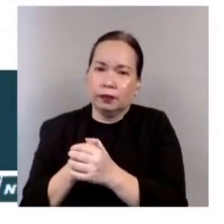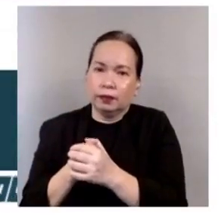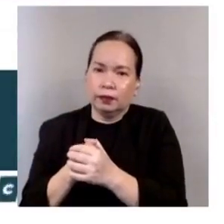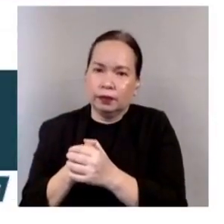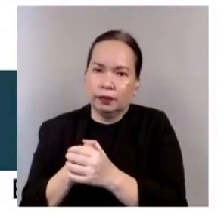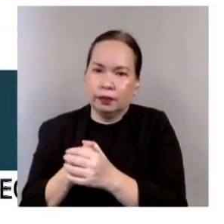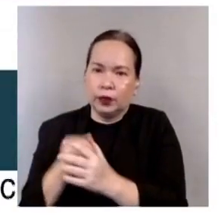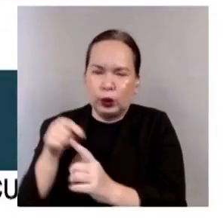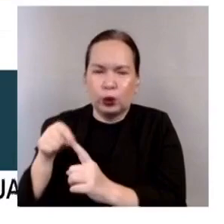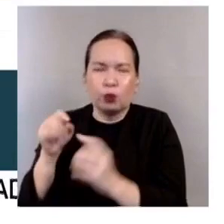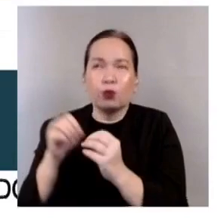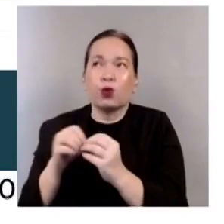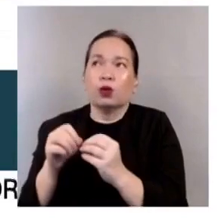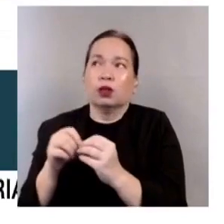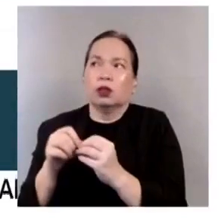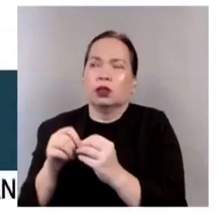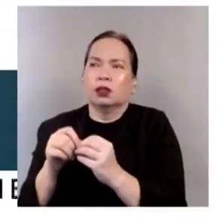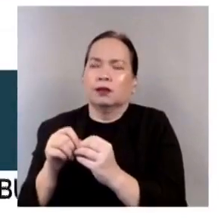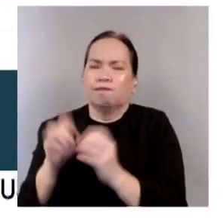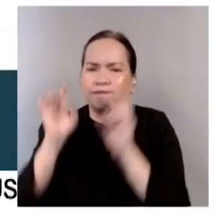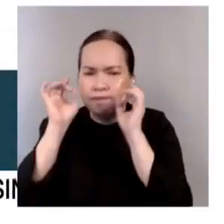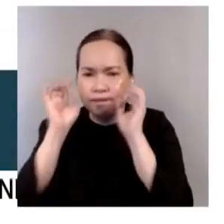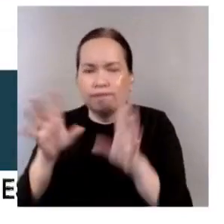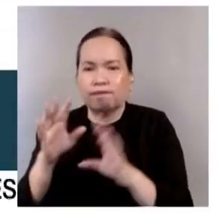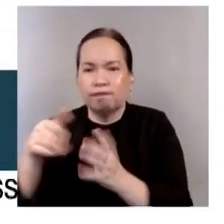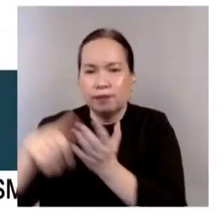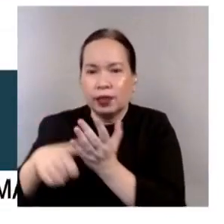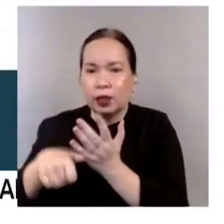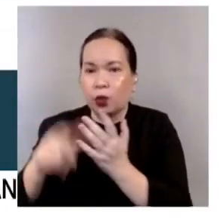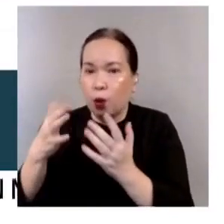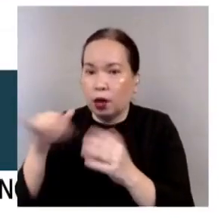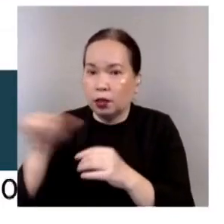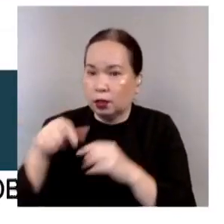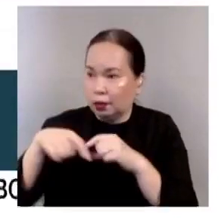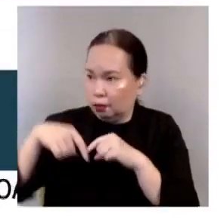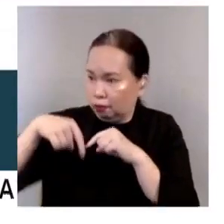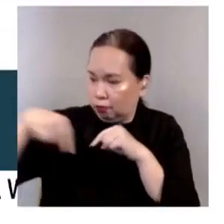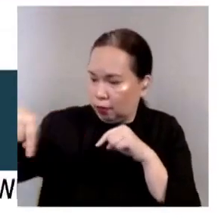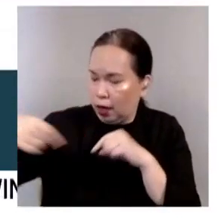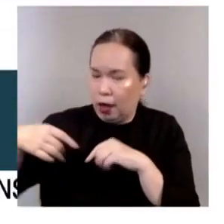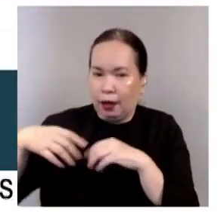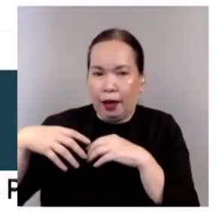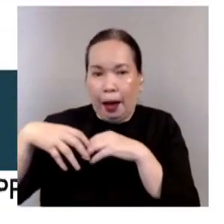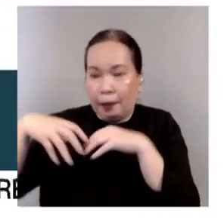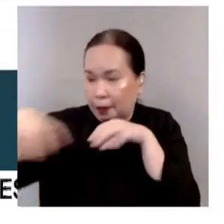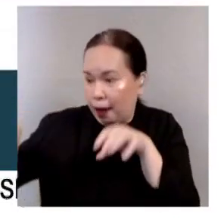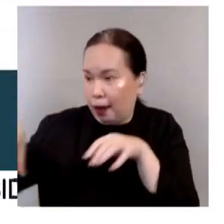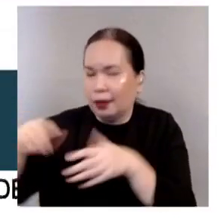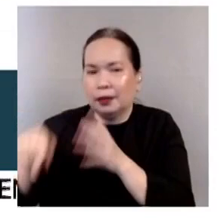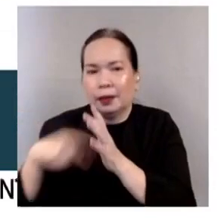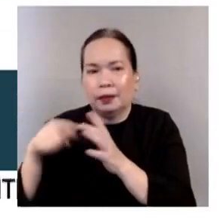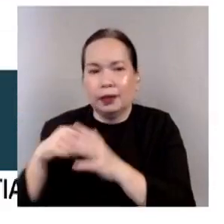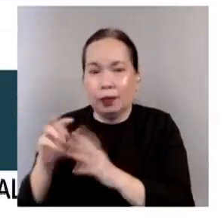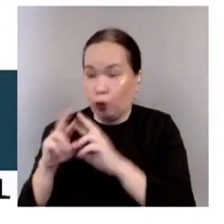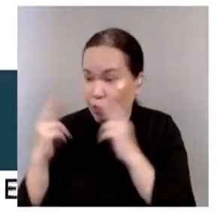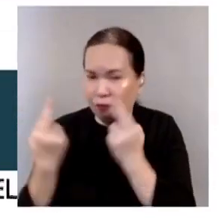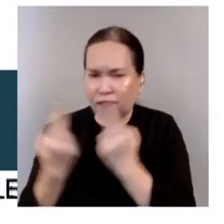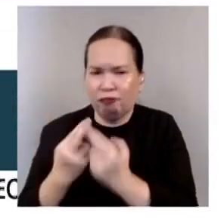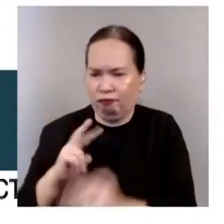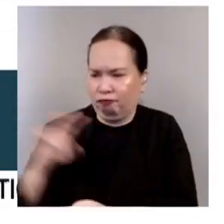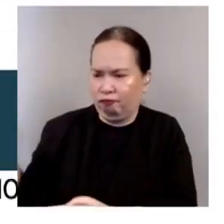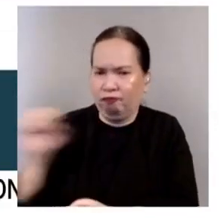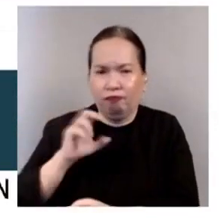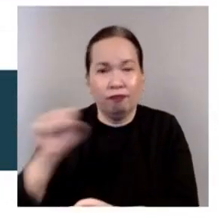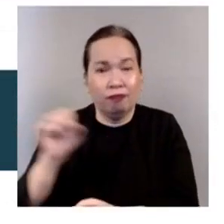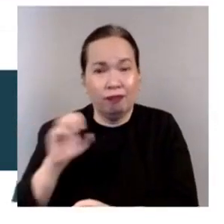pinakamainit na eleksyon. Bakit? Ultimo magkakapitbahay, talagang kanya-kanya kandidato yan eh. Kumisa magkakamag-anak pa. No? Talagang,